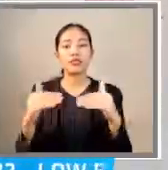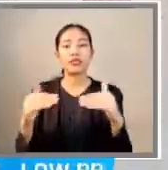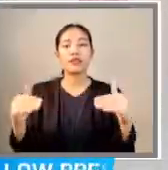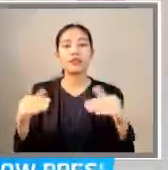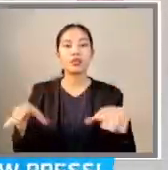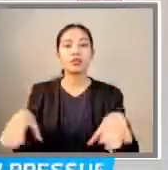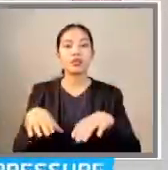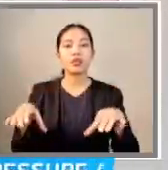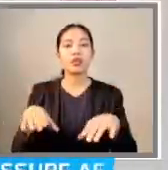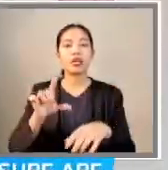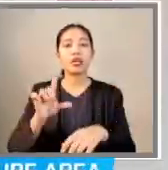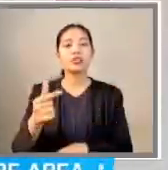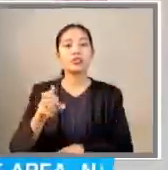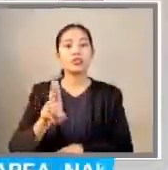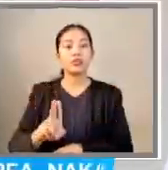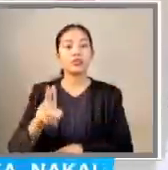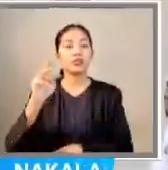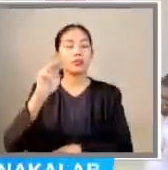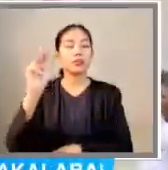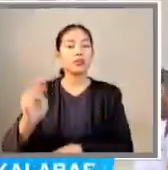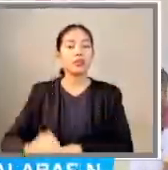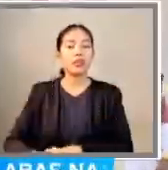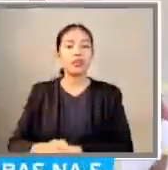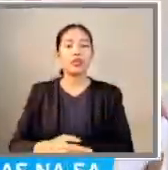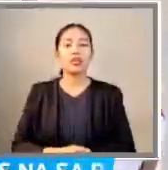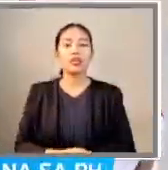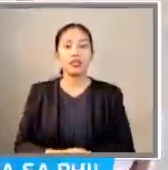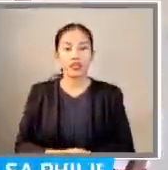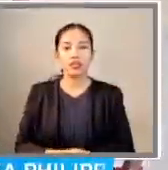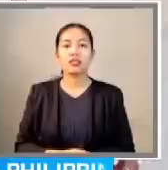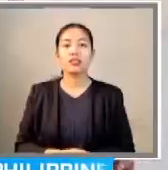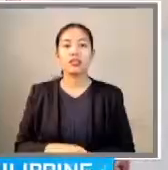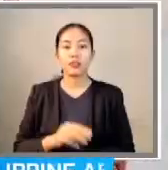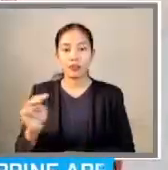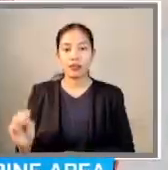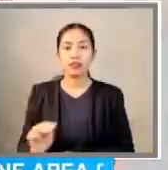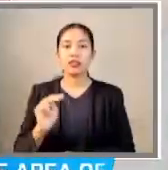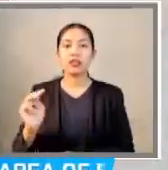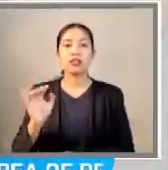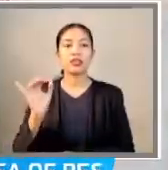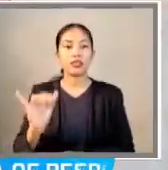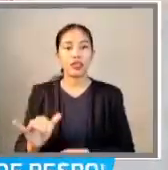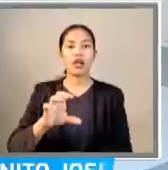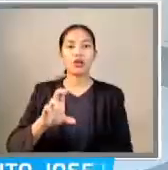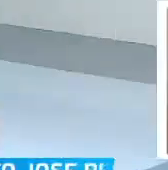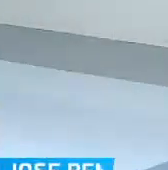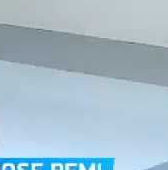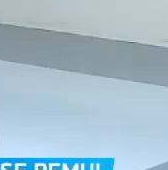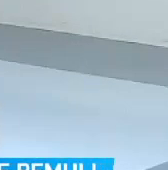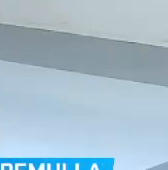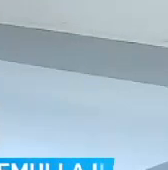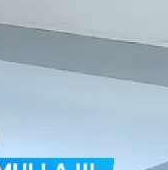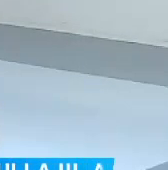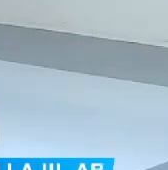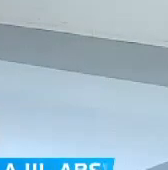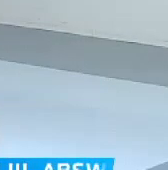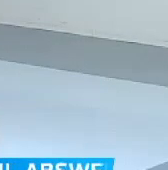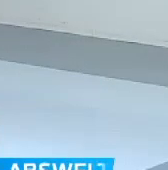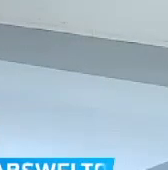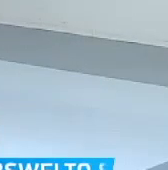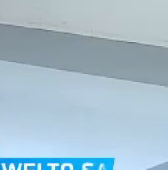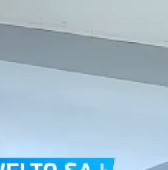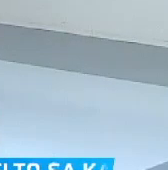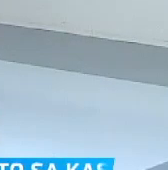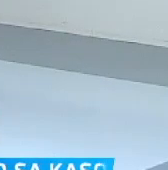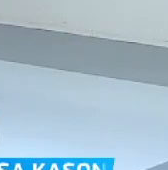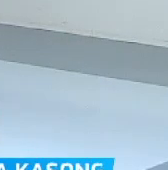Maynila sa araw naman po ng Lunes. Ayon po yan kay Mayor Hani Lapuna Pangan. Libo-libo po natin kababayan